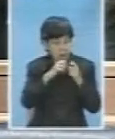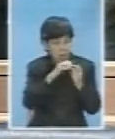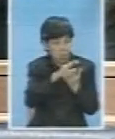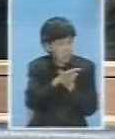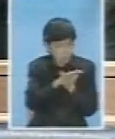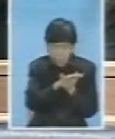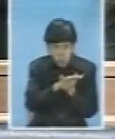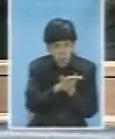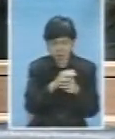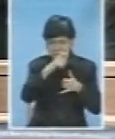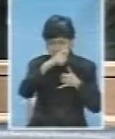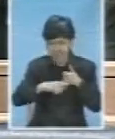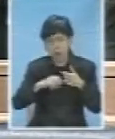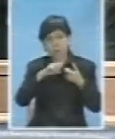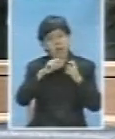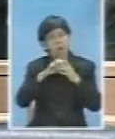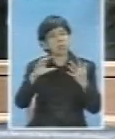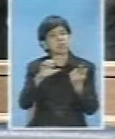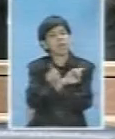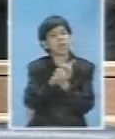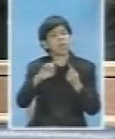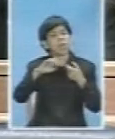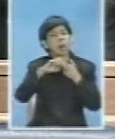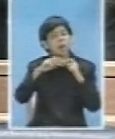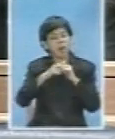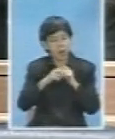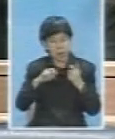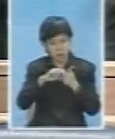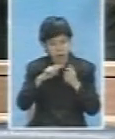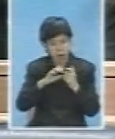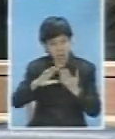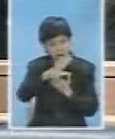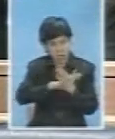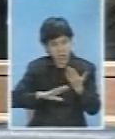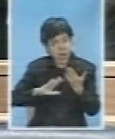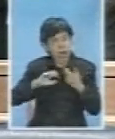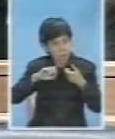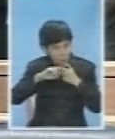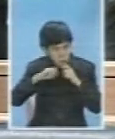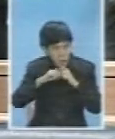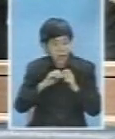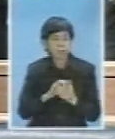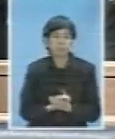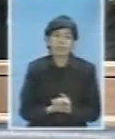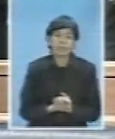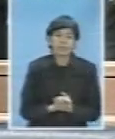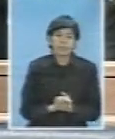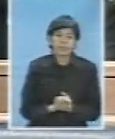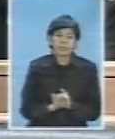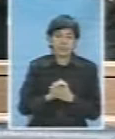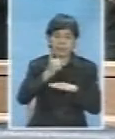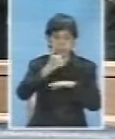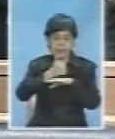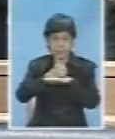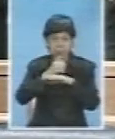แล้วแต่เป็นปัญหาของสังคมครับท่านประธานครับเป็นปัญหาของประเทศชาติบ้านเมืองเพราะฉะนั้นรัฐมนตรีจะต้องเข้า